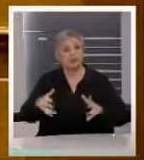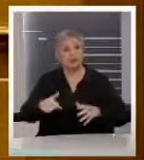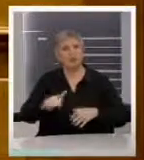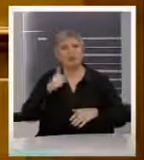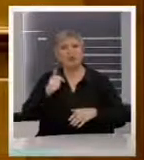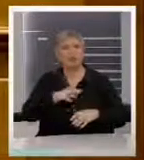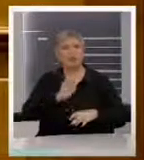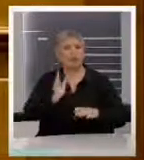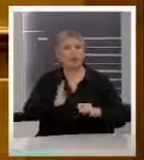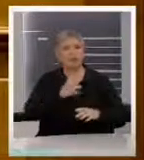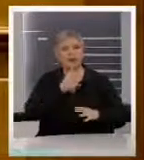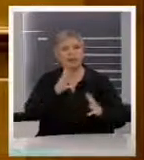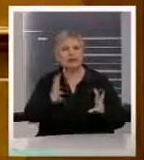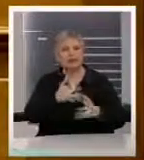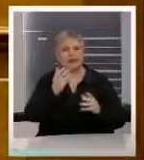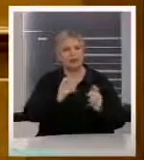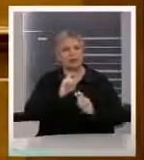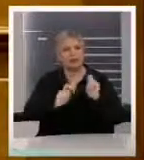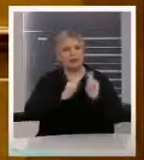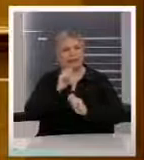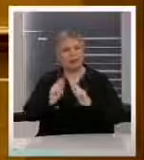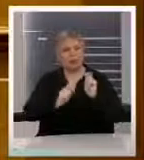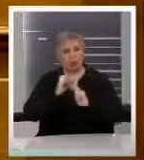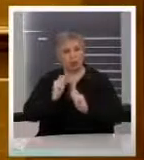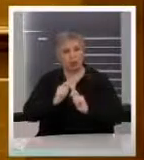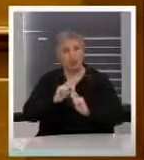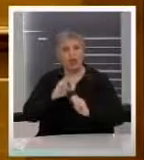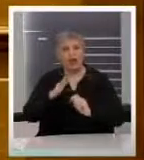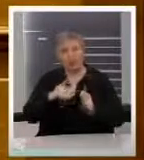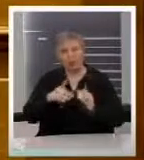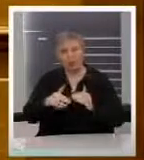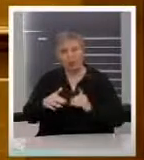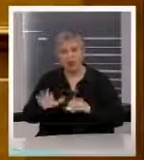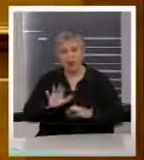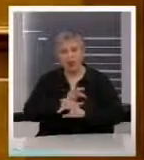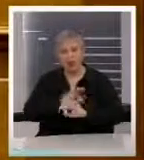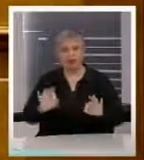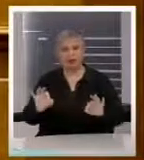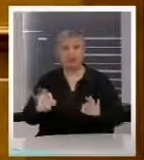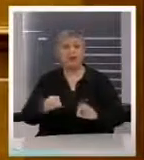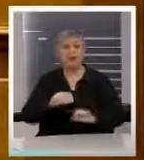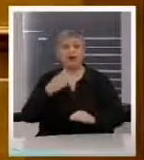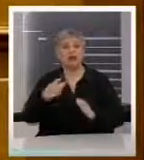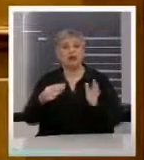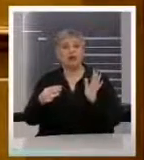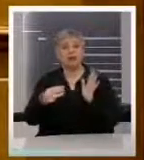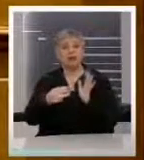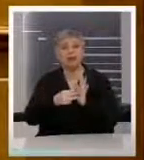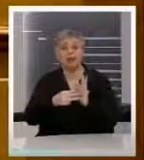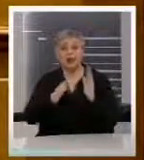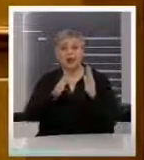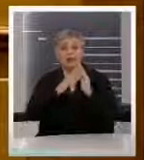των καθηκόντων μας το 2015, γεγονός που θα μας κάνει περήφανος για την επίτευξη του στόχου των 3.000 κατοικιών ανά την